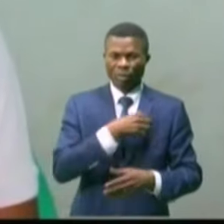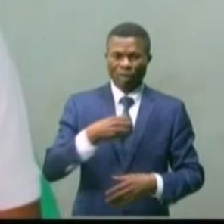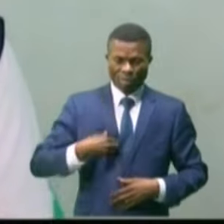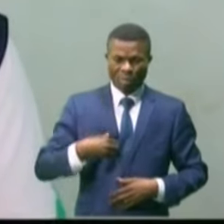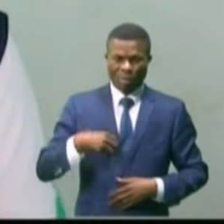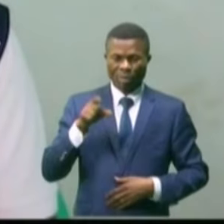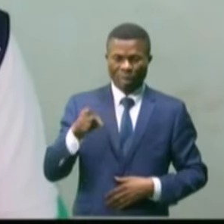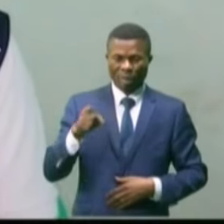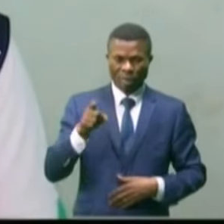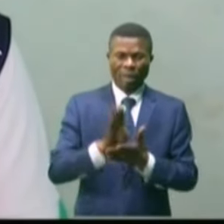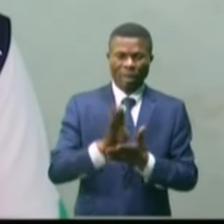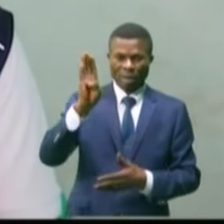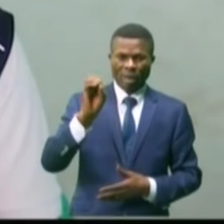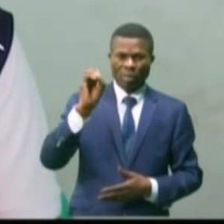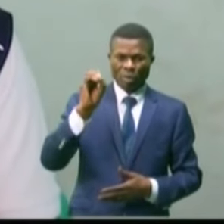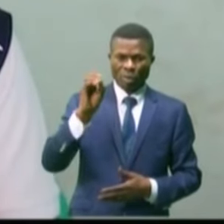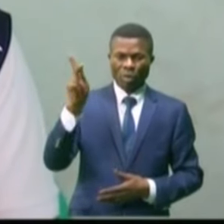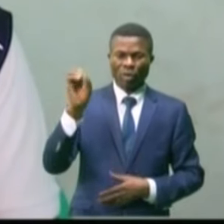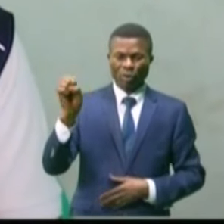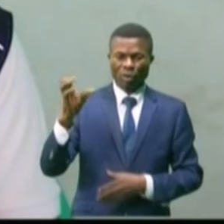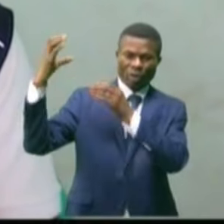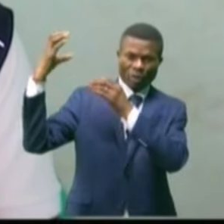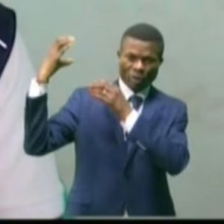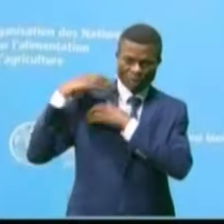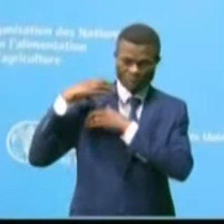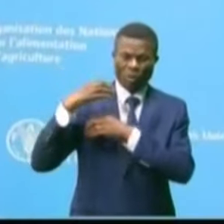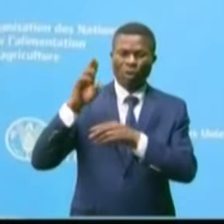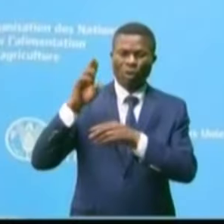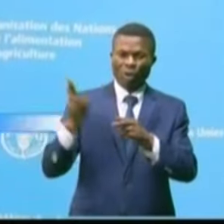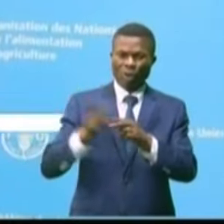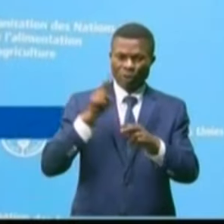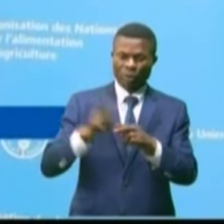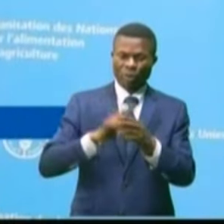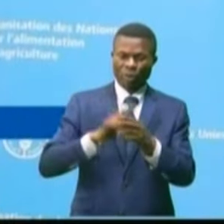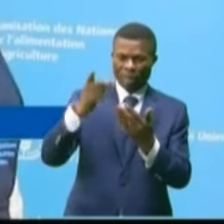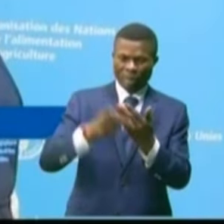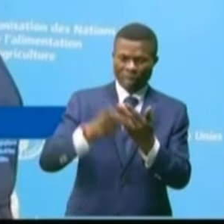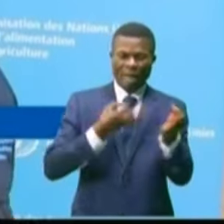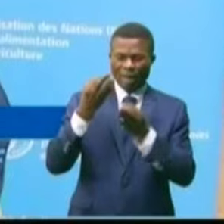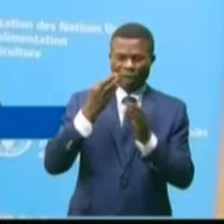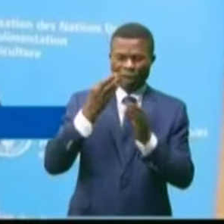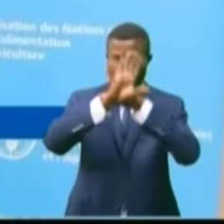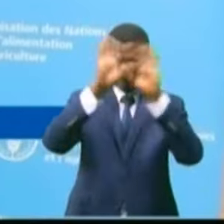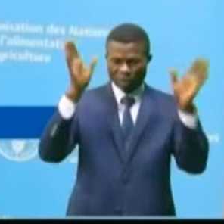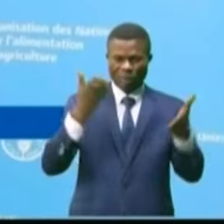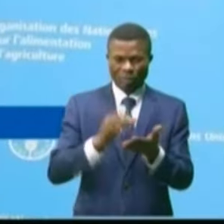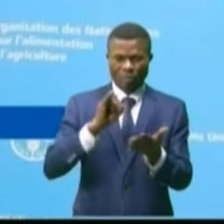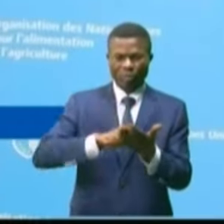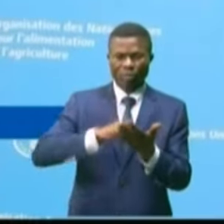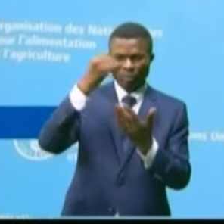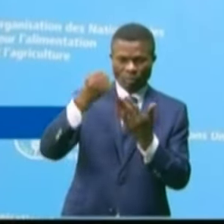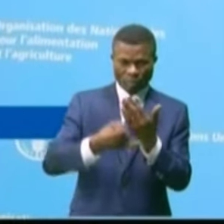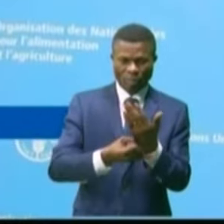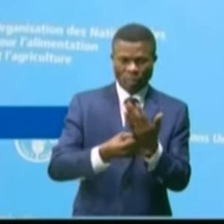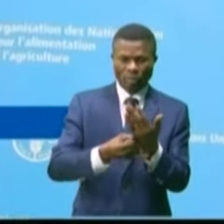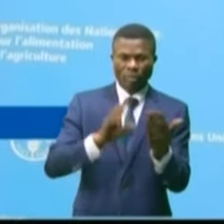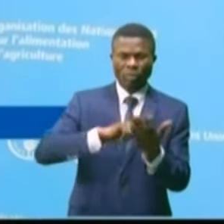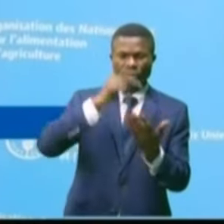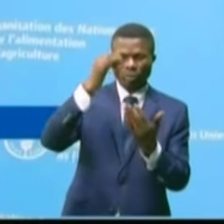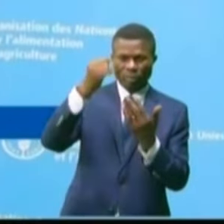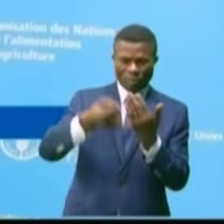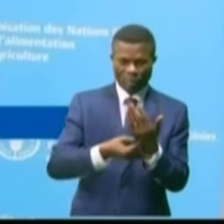Boki, chargée de la mise en œuvre de ce projet, en donne la lumière. Le projet en soi, c'est le projet